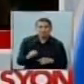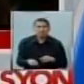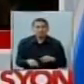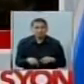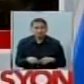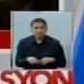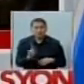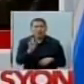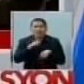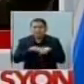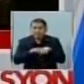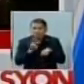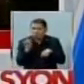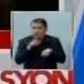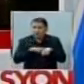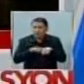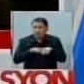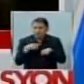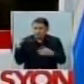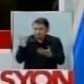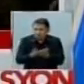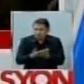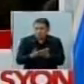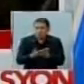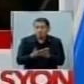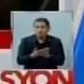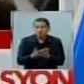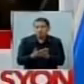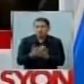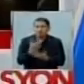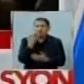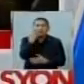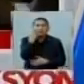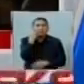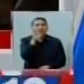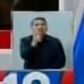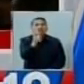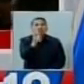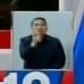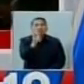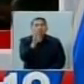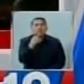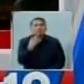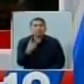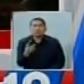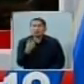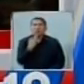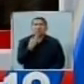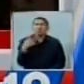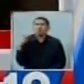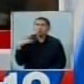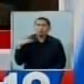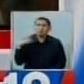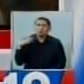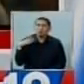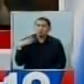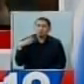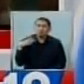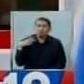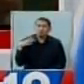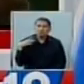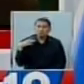Ano oras kayo dumate? Kanina, alas 7. Ano sabi sa inyo? Sabi, maghintay lang daw dito kasi darating daw ang